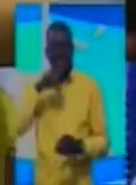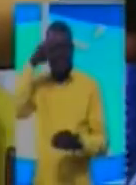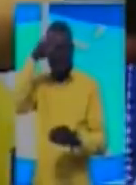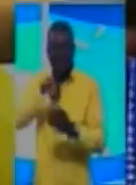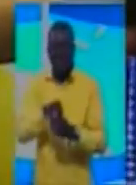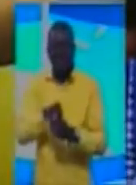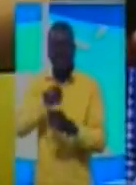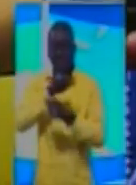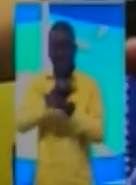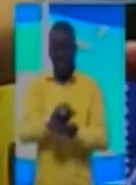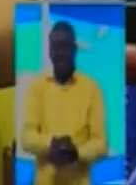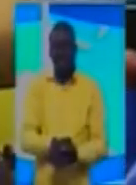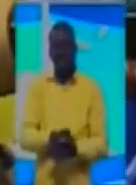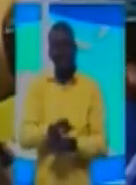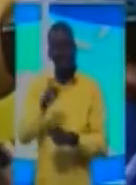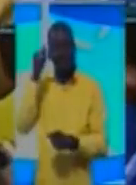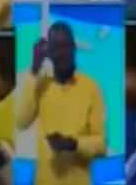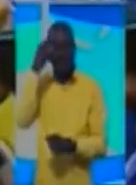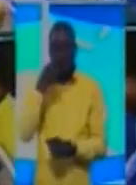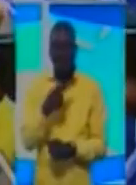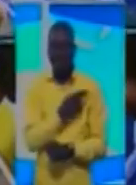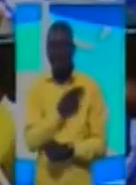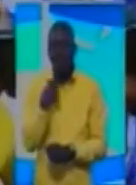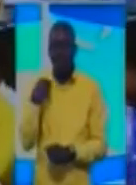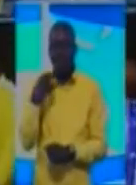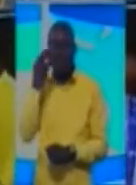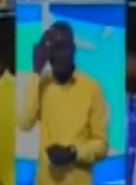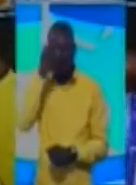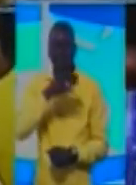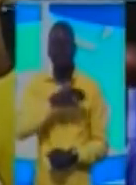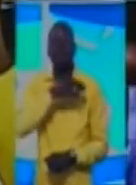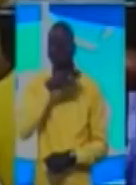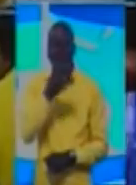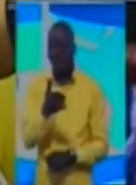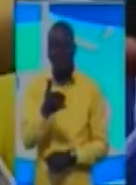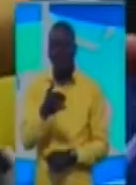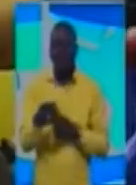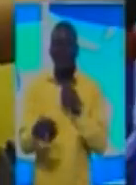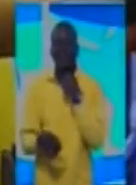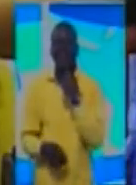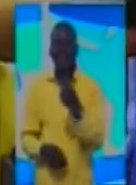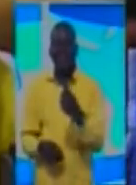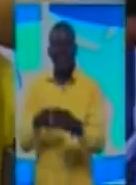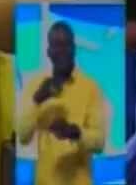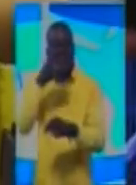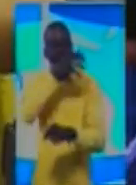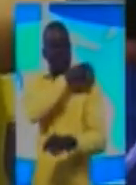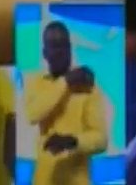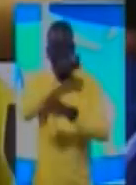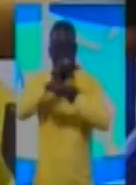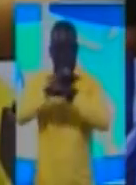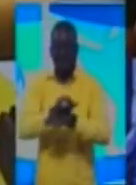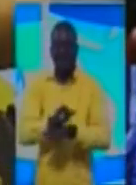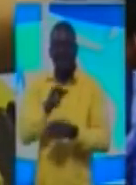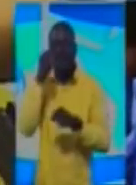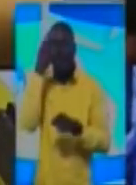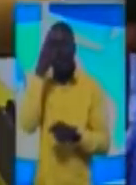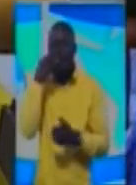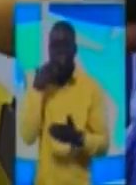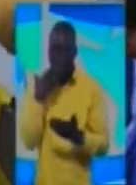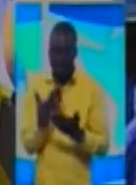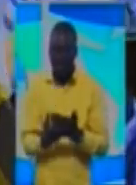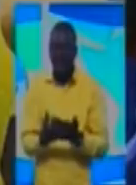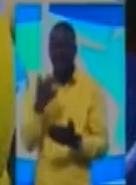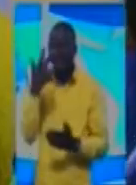des traditions, des croyances, l'ignorance quelquefois. Et donc on s'est dit que les chefs traditionnels, s'ils comprenaient bien ces